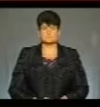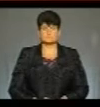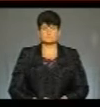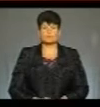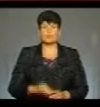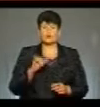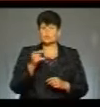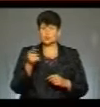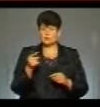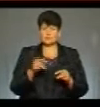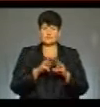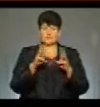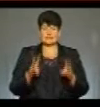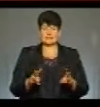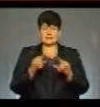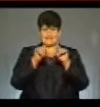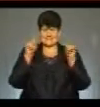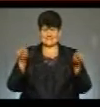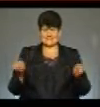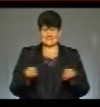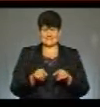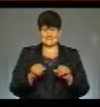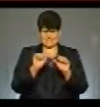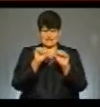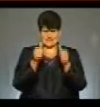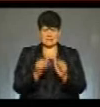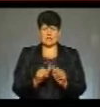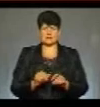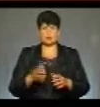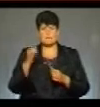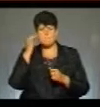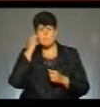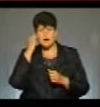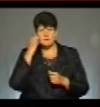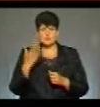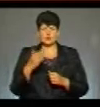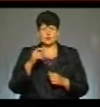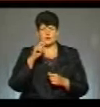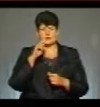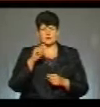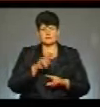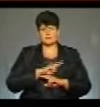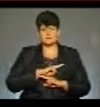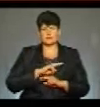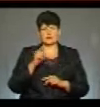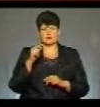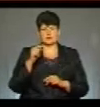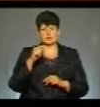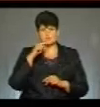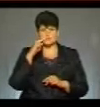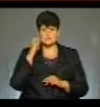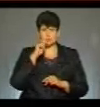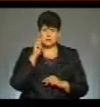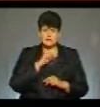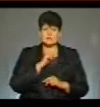У Тернополі освятили стелу пам'яті героям, які полягли у російсько-українській війні. Вона складається з трьох мармурових плит, на яких